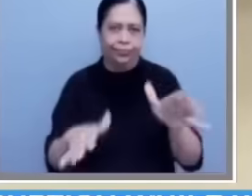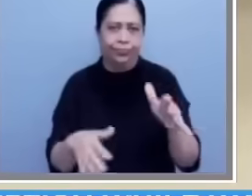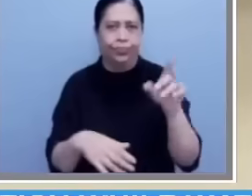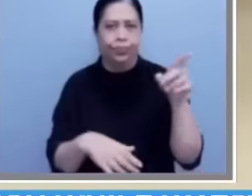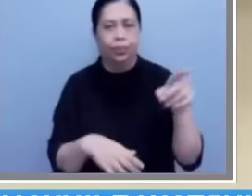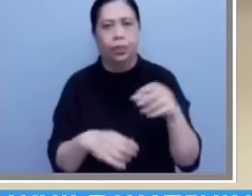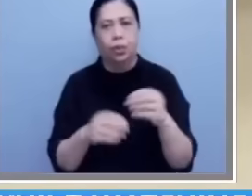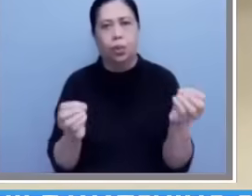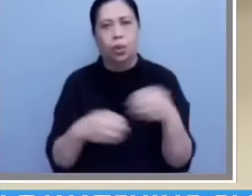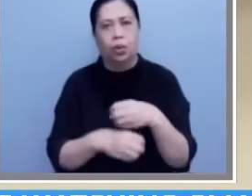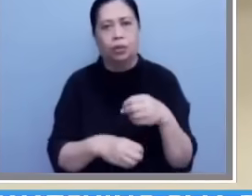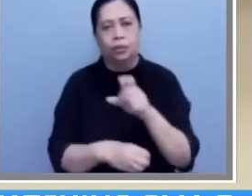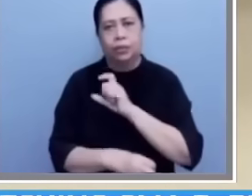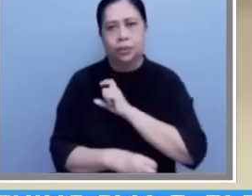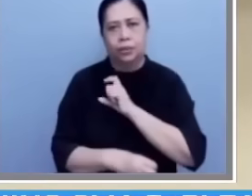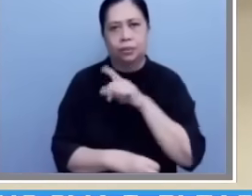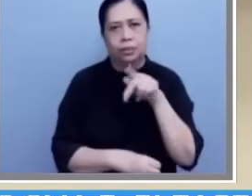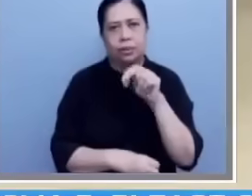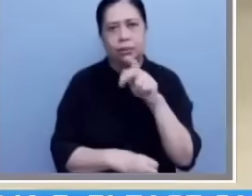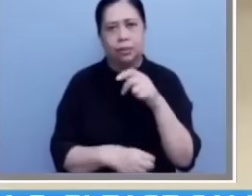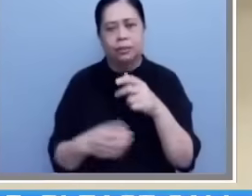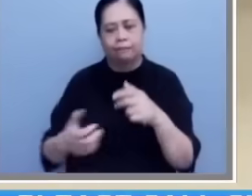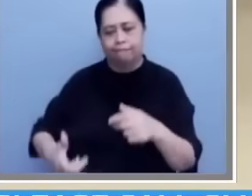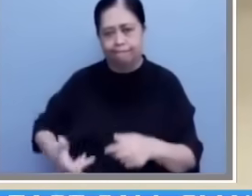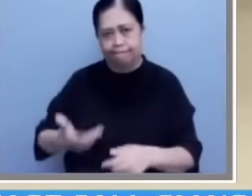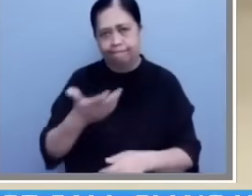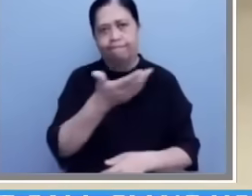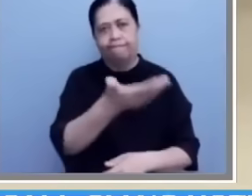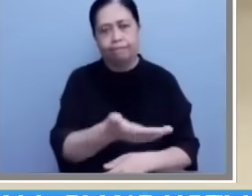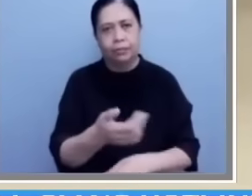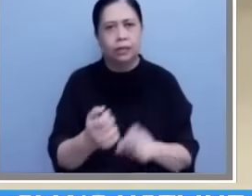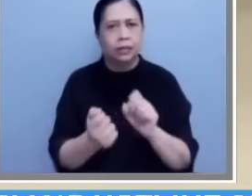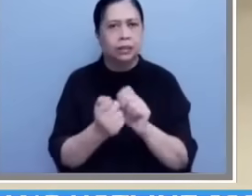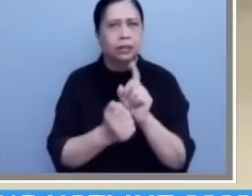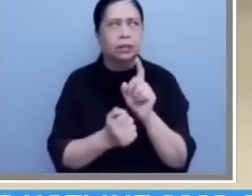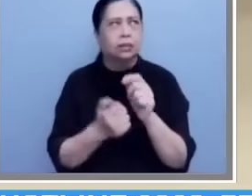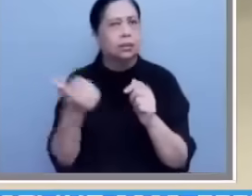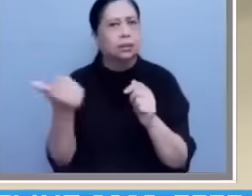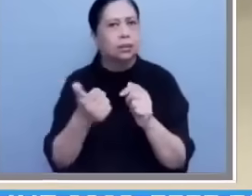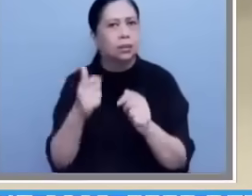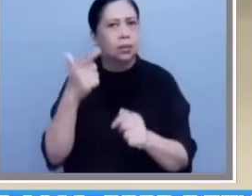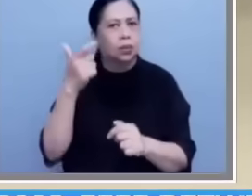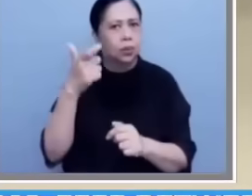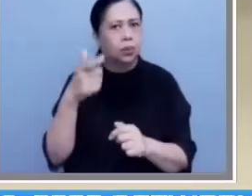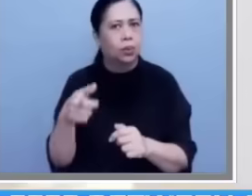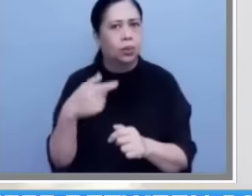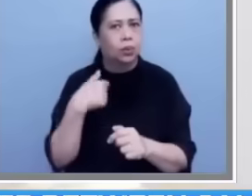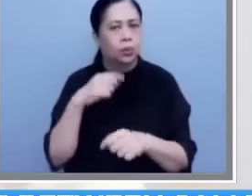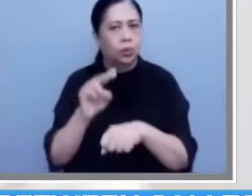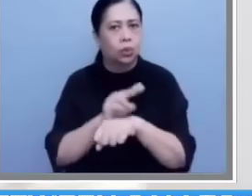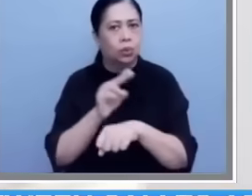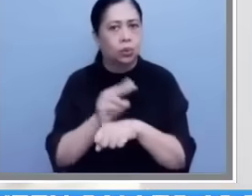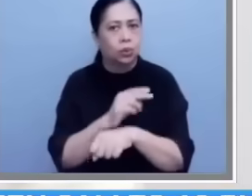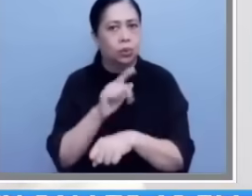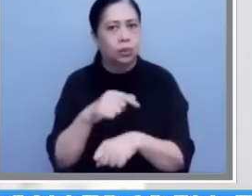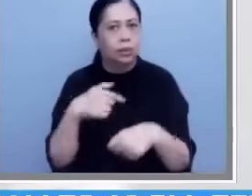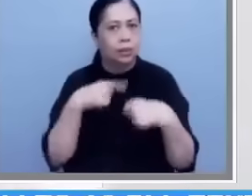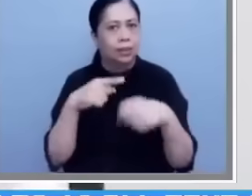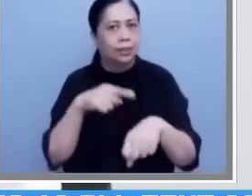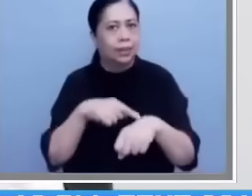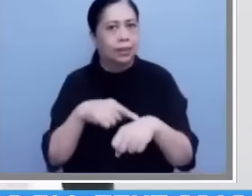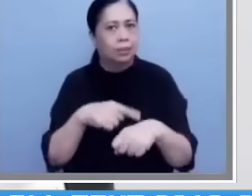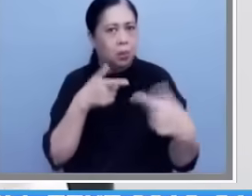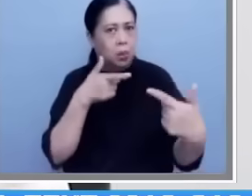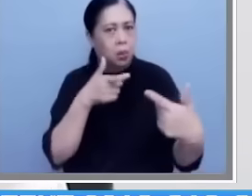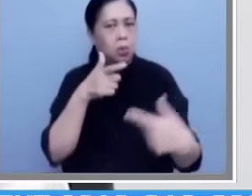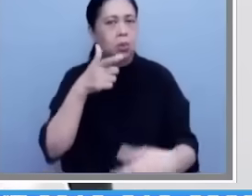Office. Pagkatapos po niyang i-turn over ito, maliban pa po doon sa baril na kanyang nagamit nung, during the incident po. Apat